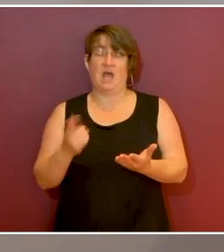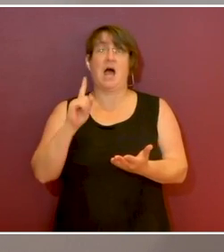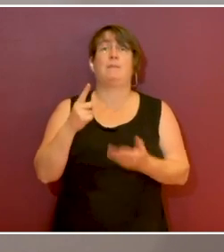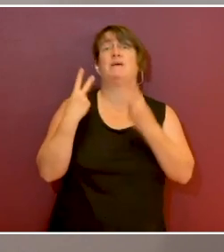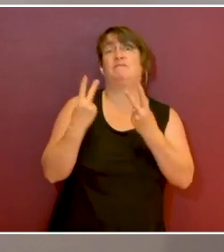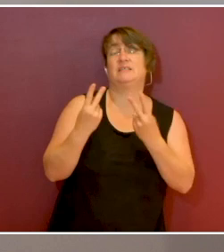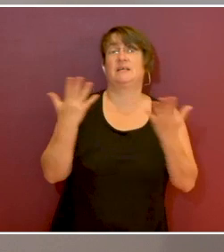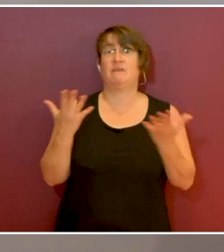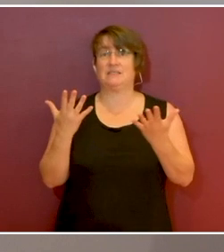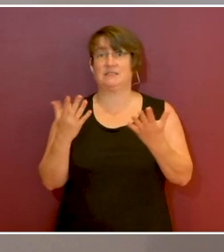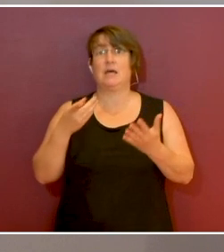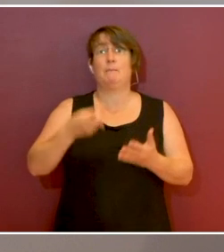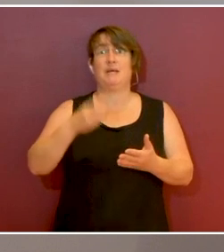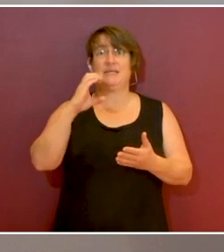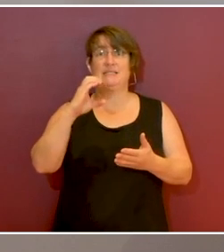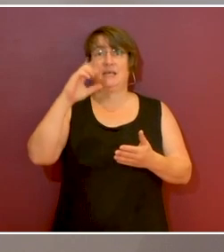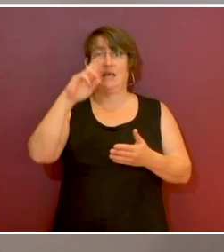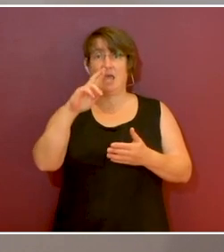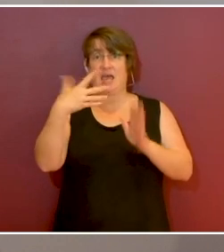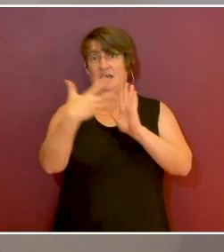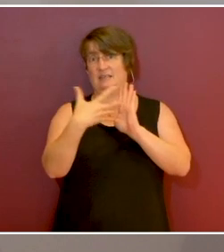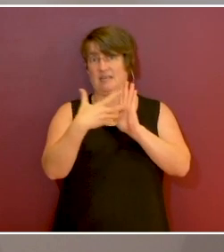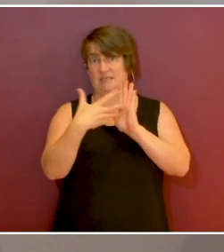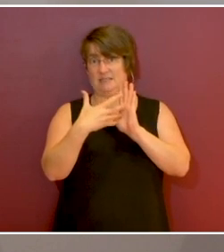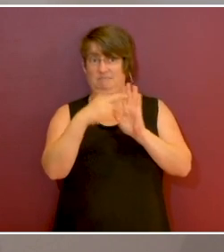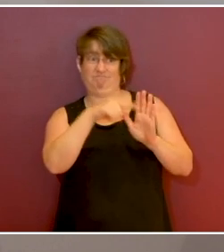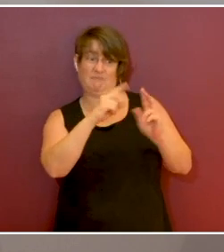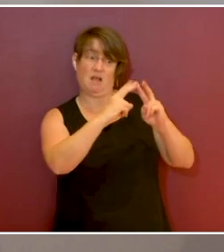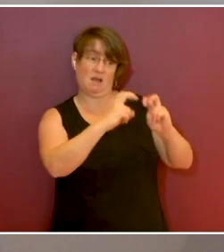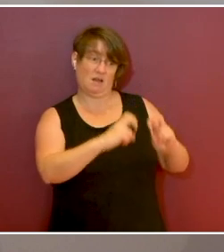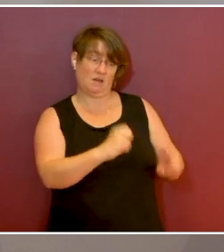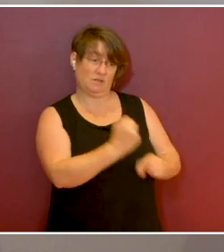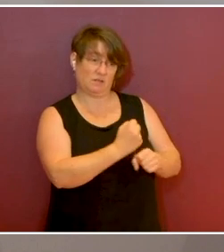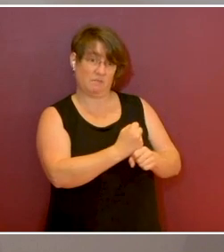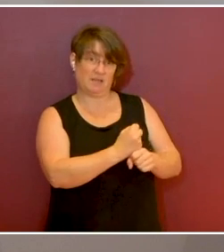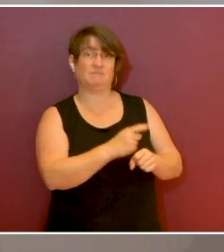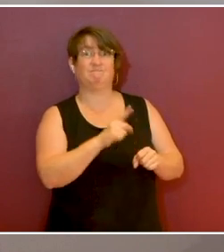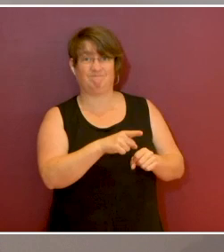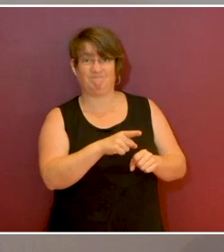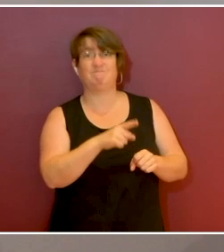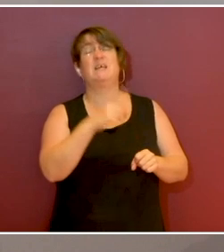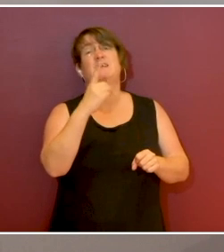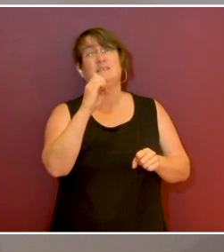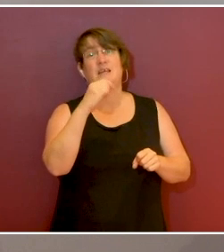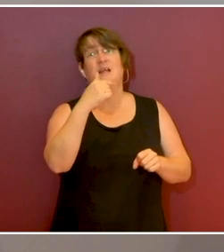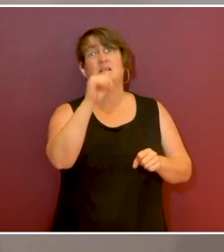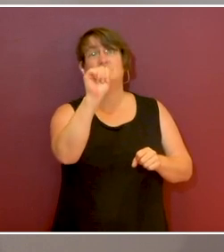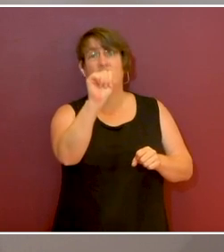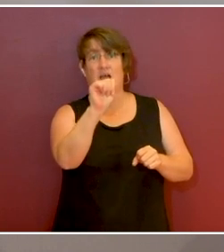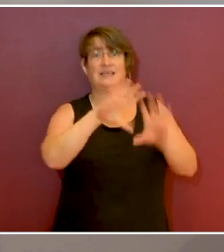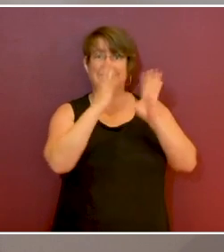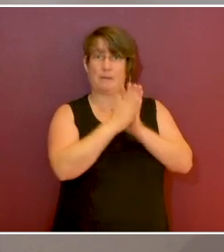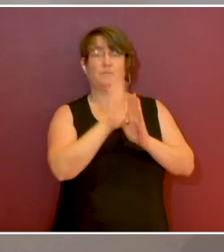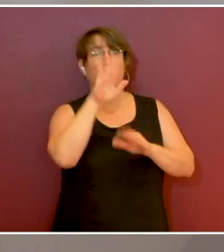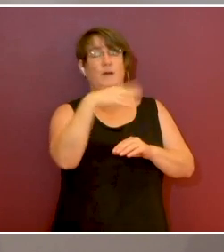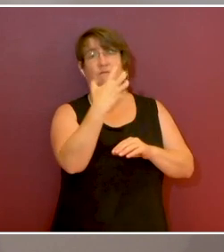die analysiert sind, hat sie mehr als 50% der Dominanz. Aber die Gesamtzahl ist halt